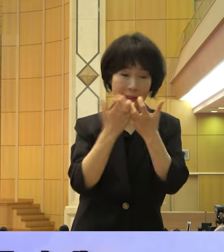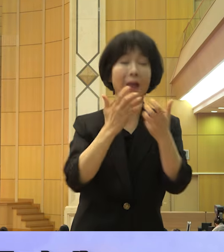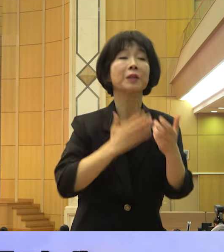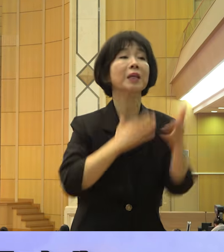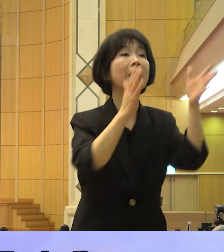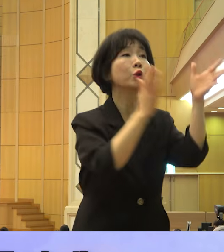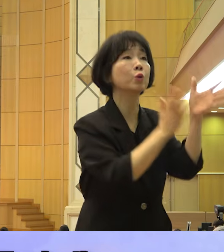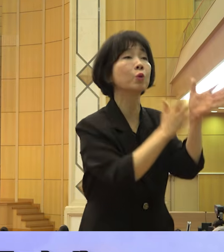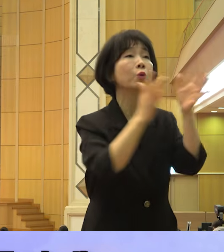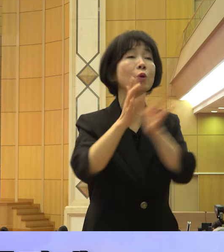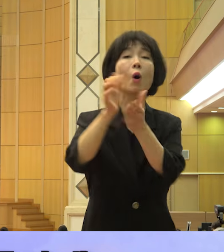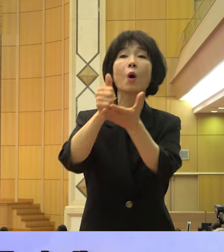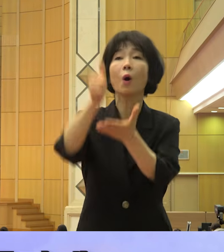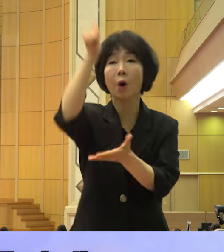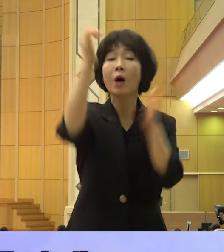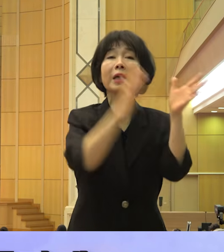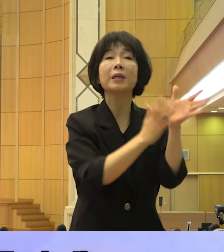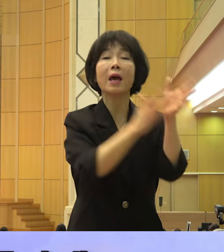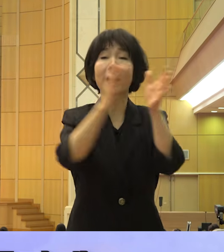충만하네. 난